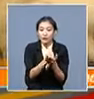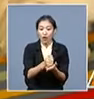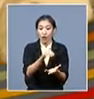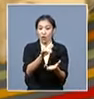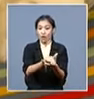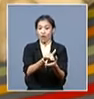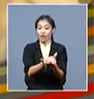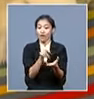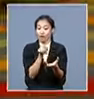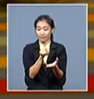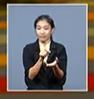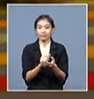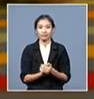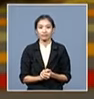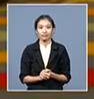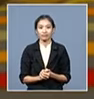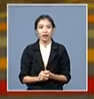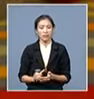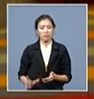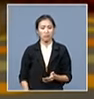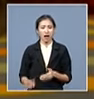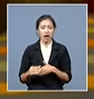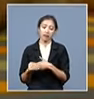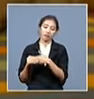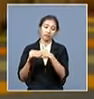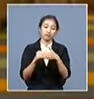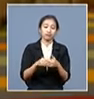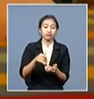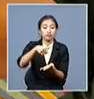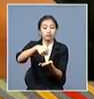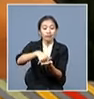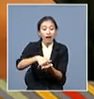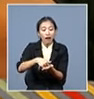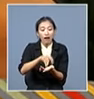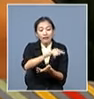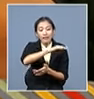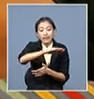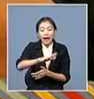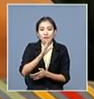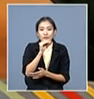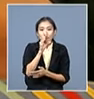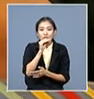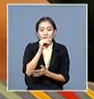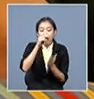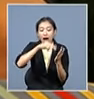ายให้เอรี่มานั่งฟังเด็กอ่านหนังสือเนี่ยนะ